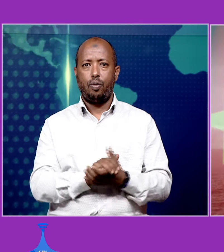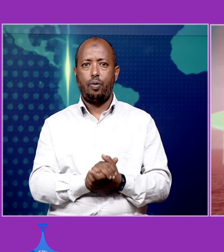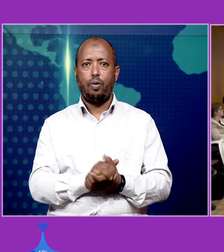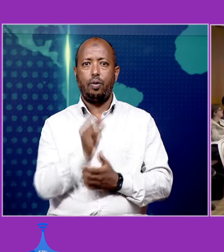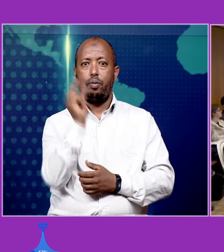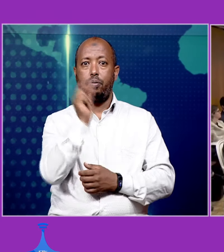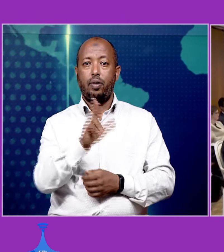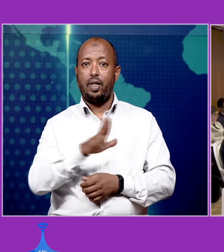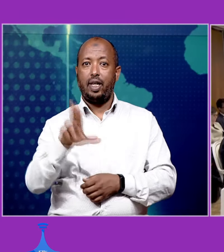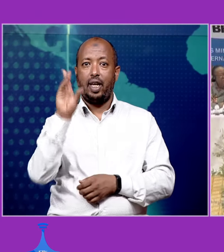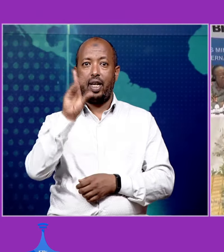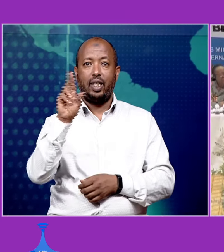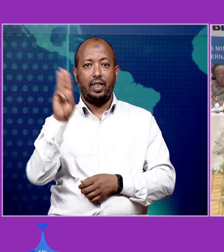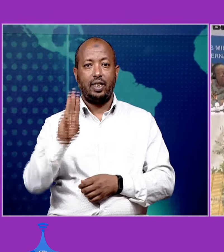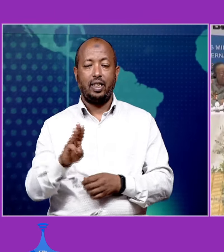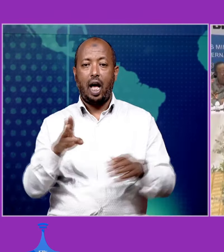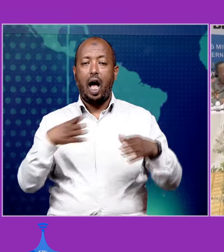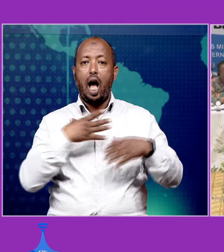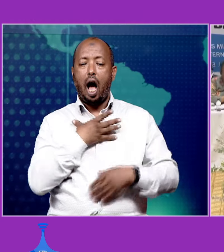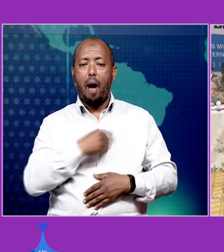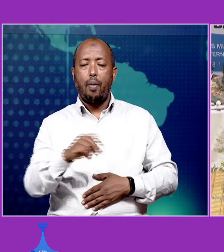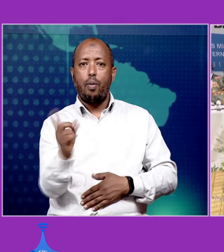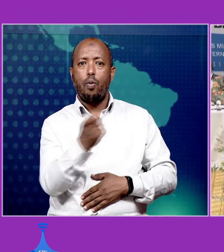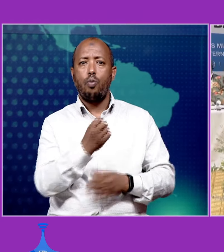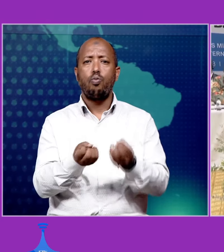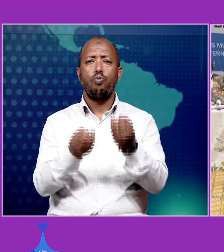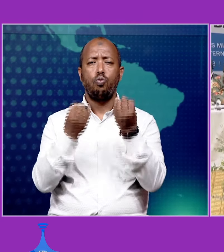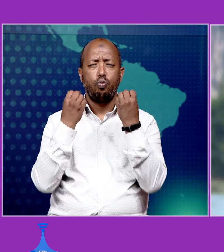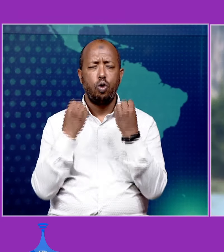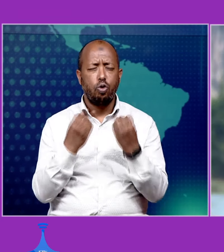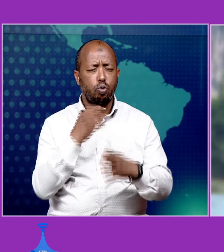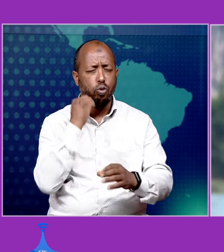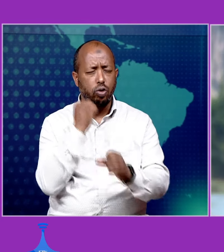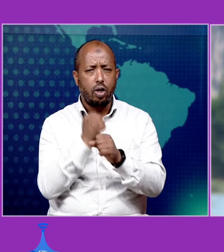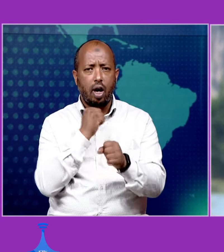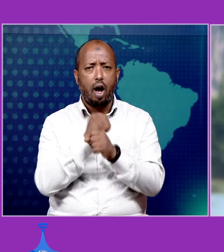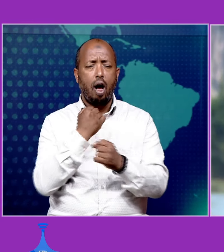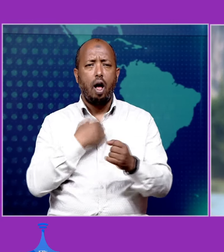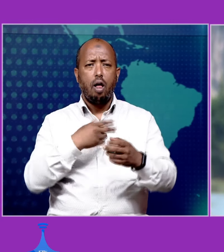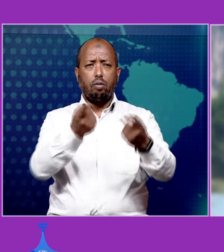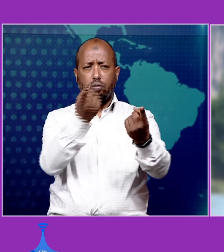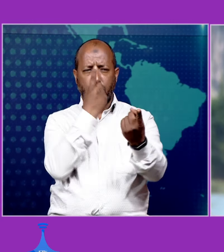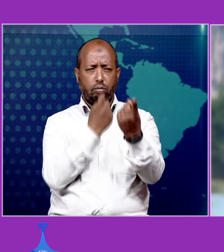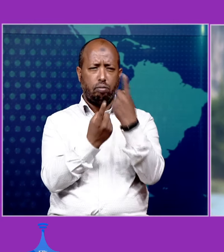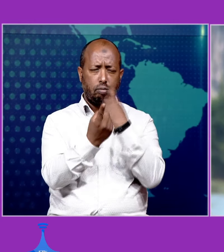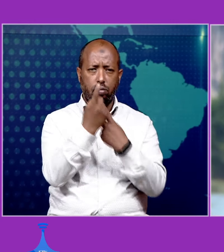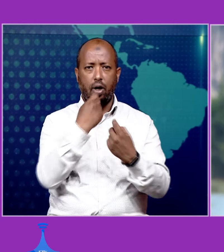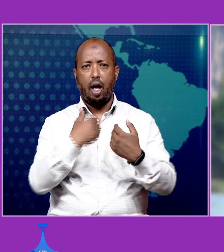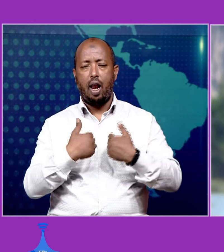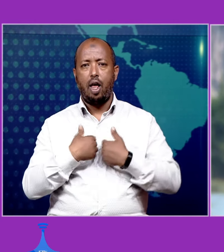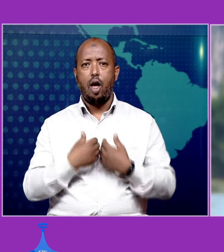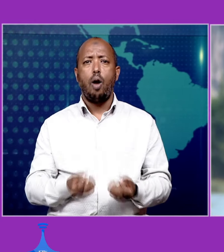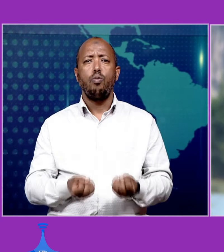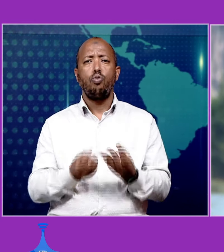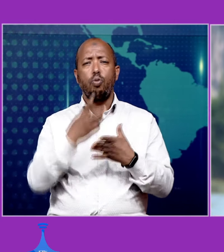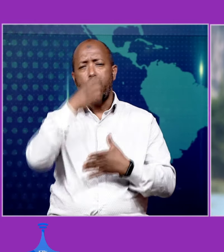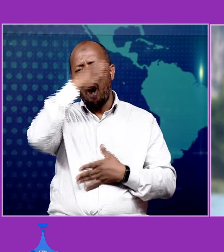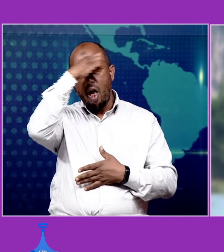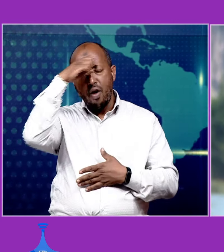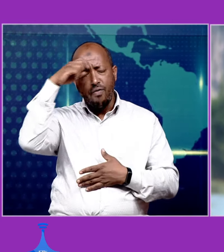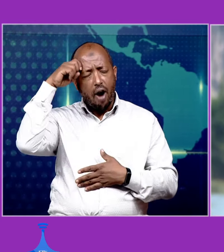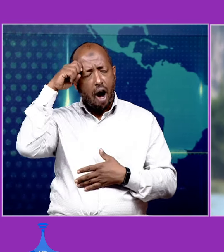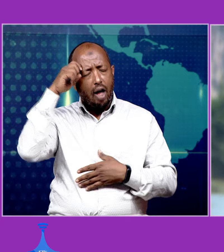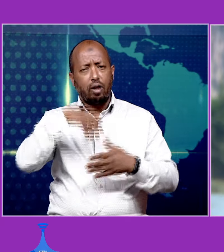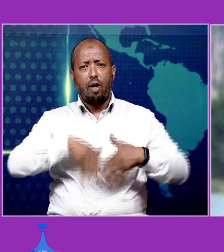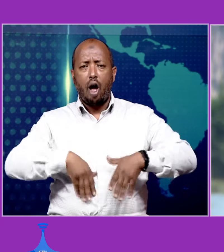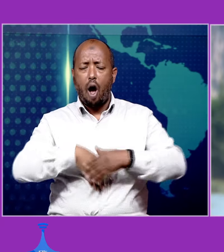የብሪክስ አባል መሆን ብዙ ስራን የጠየቀ እንዲሁም ደግሞ የብዙዎቹን አገራት